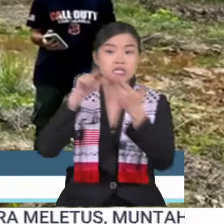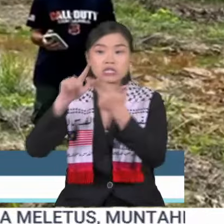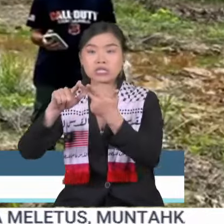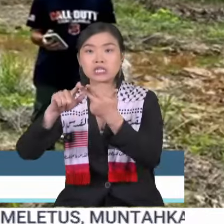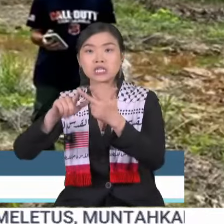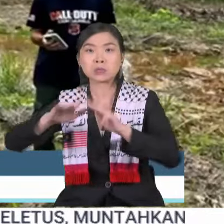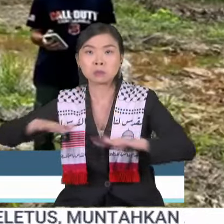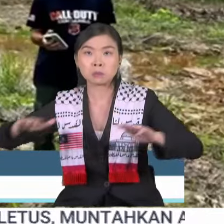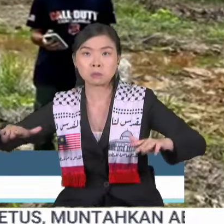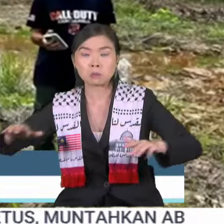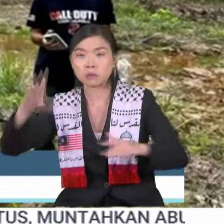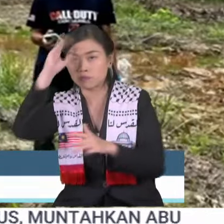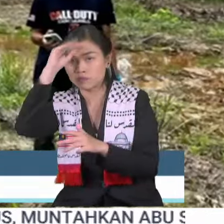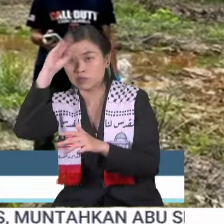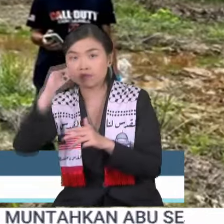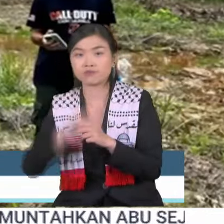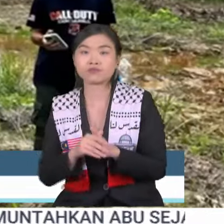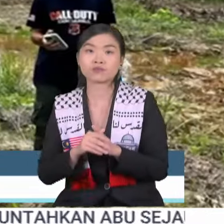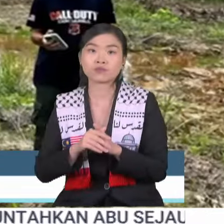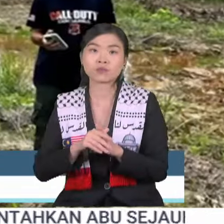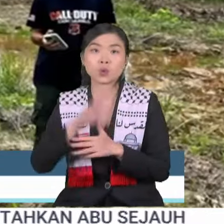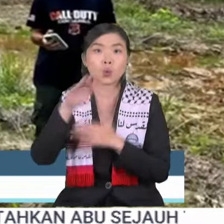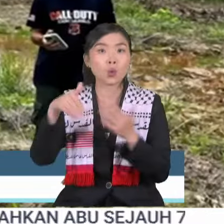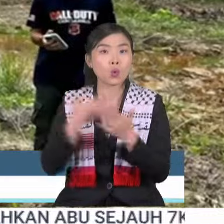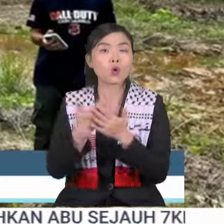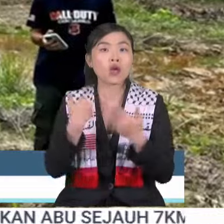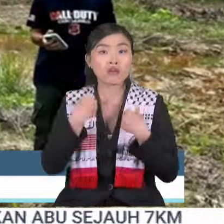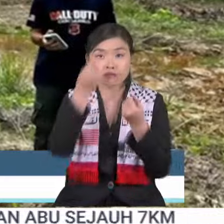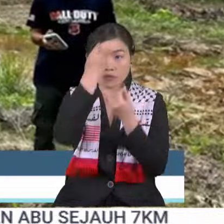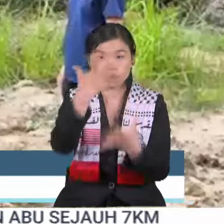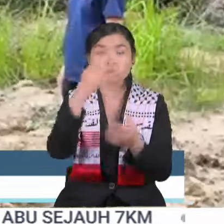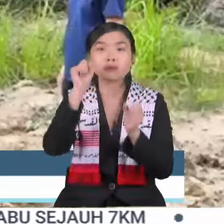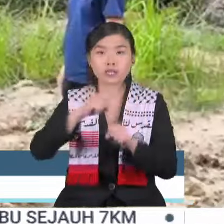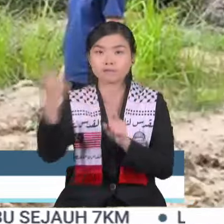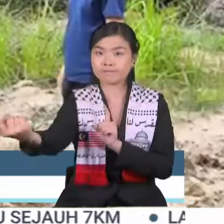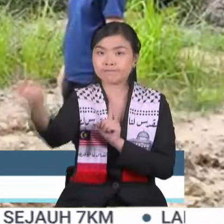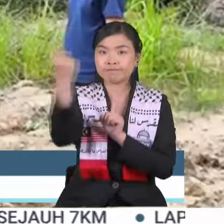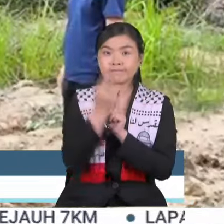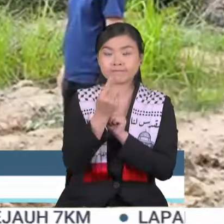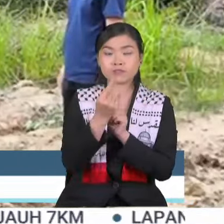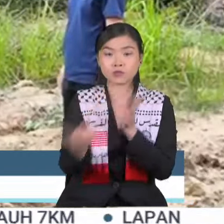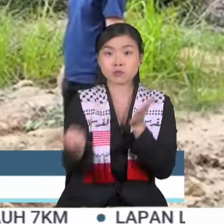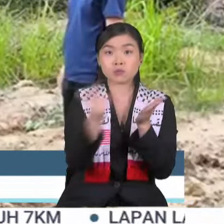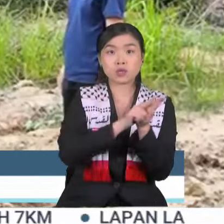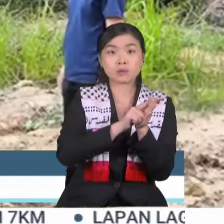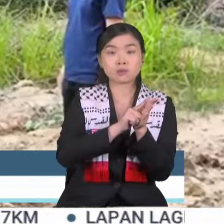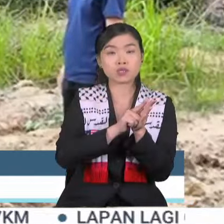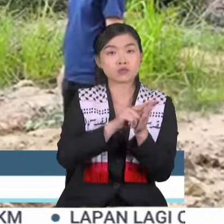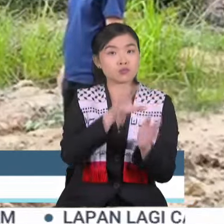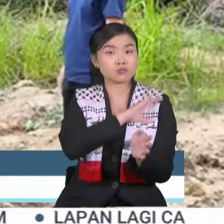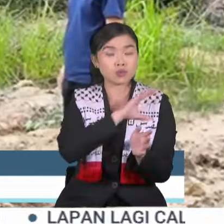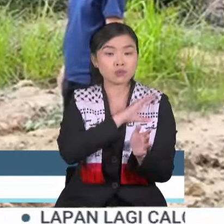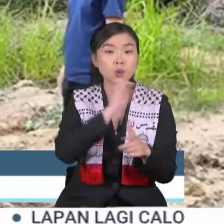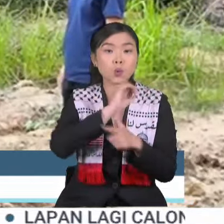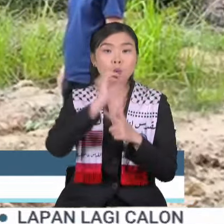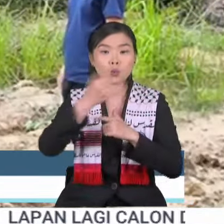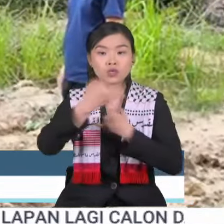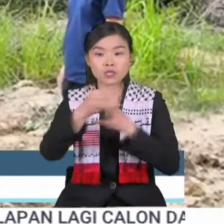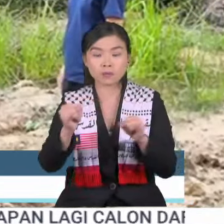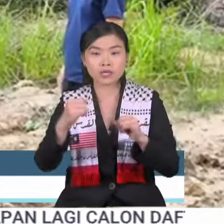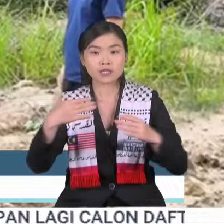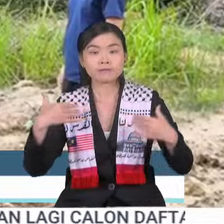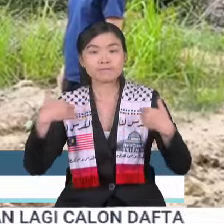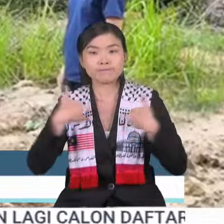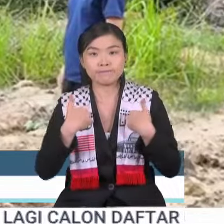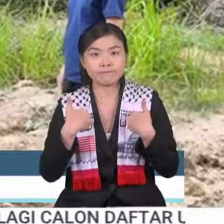anak gajah jantan. Orang ramai yang mempunyai maklumat diminta tampil membuat laporan kepada pihak polis atau Jabatan Perkhidmatan.